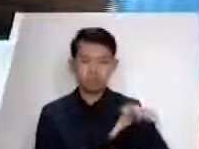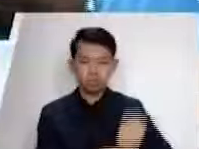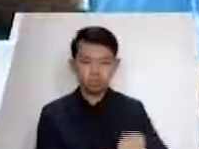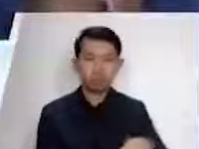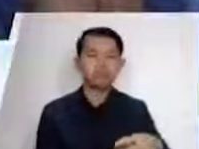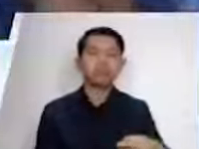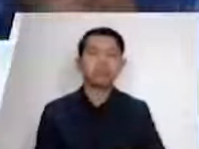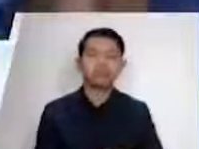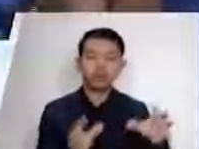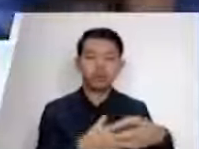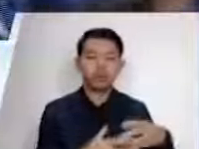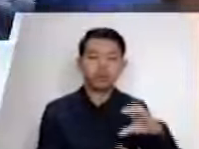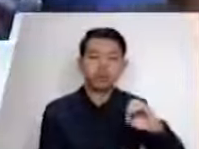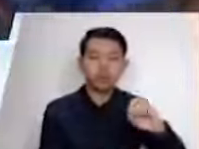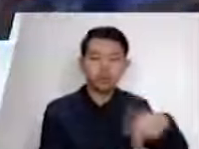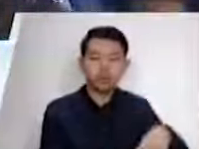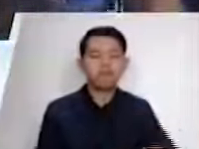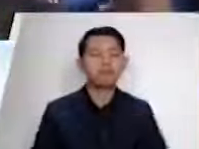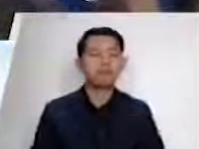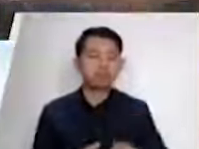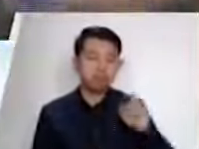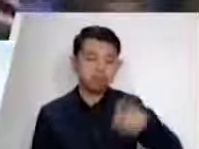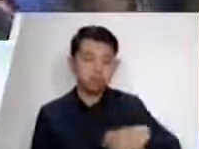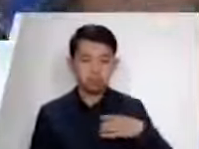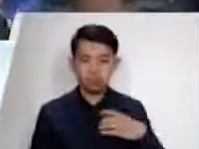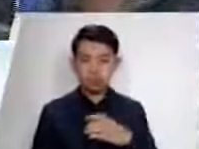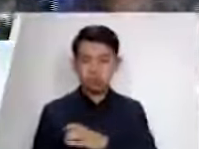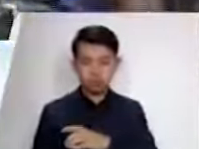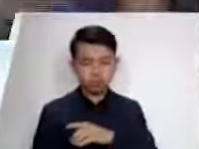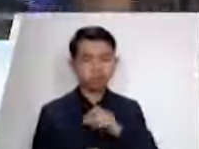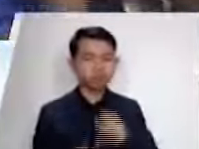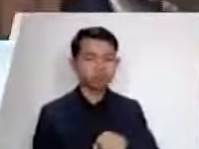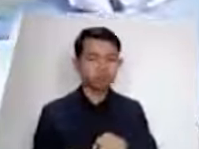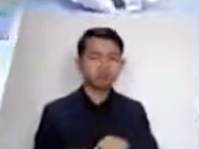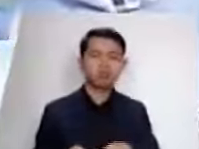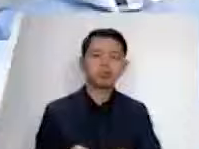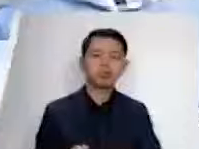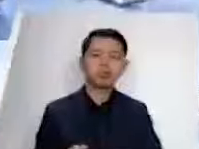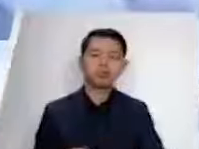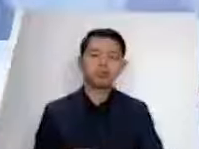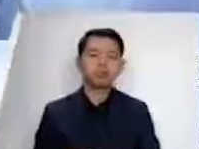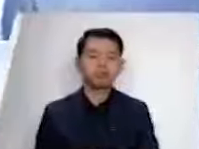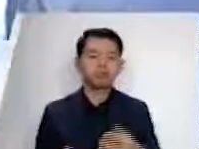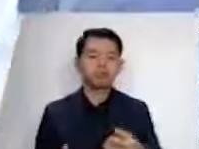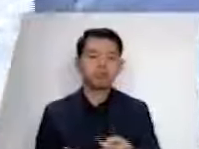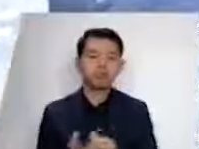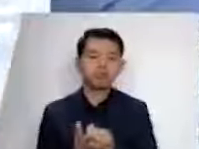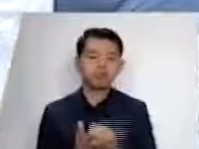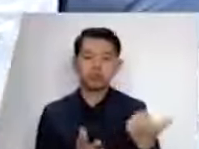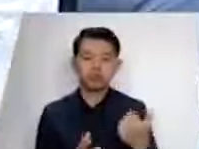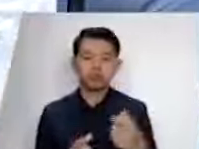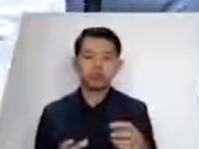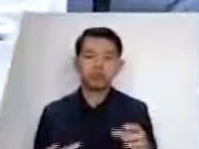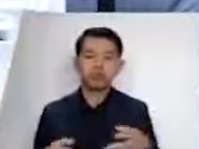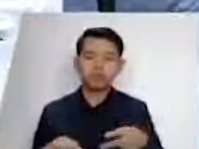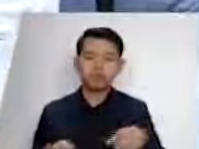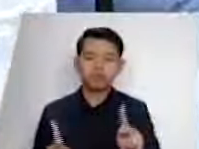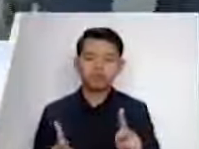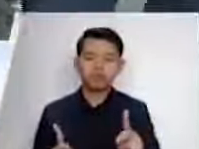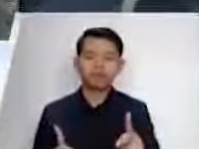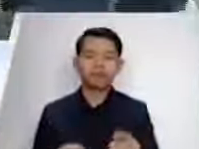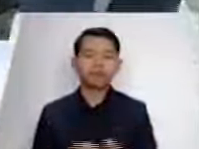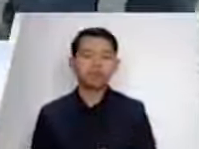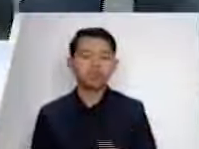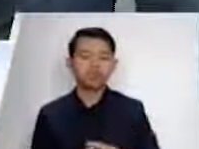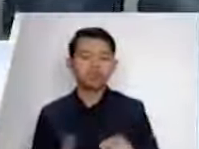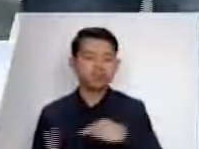kongreso lamang ang maaaring bumawi ng kanilang mga prangkisa. Pero ayon naman sa LTFRB ay tinuturing na sila na mga kolorum dahil nga